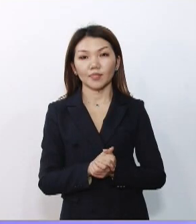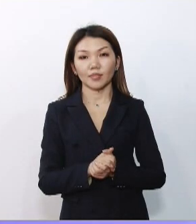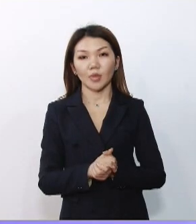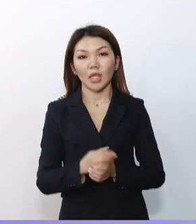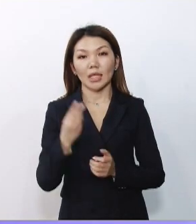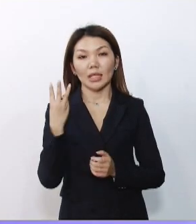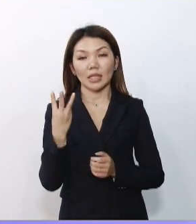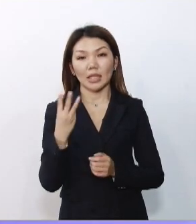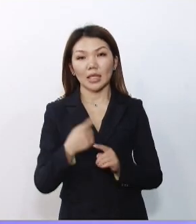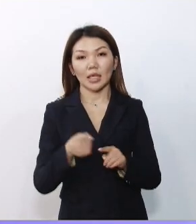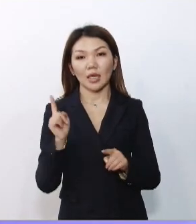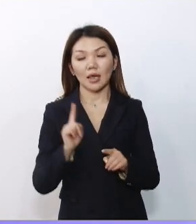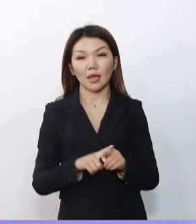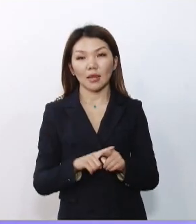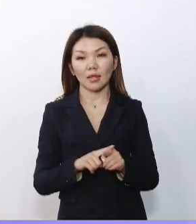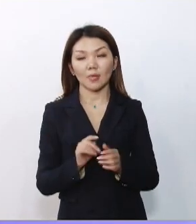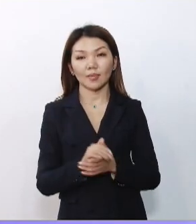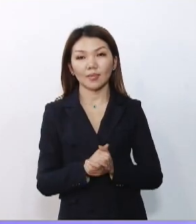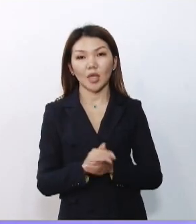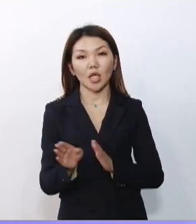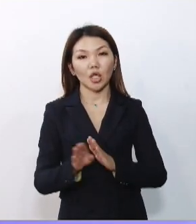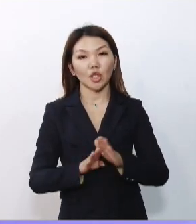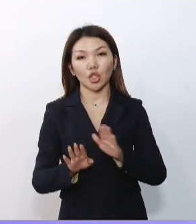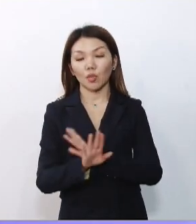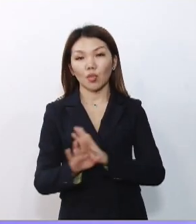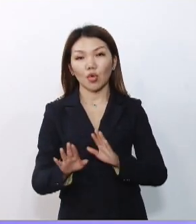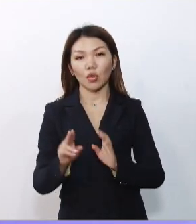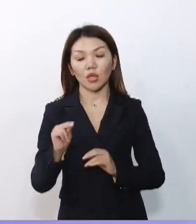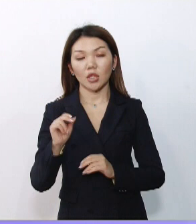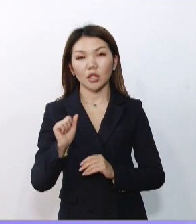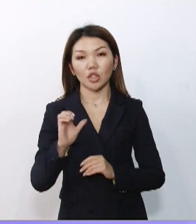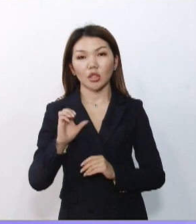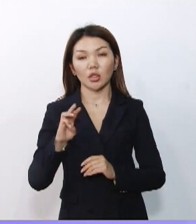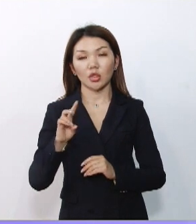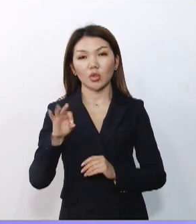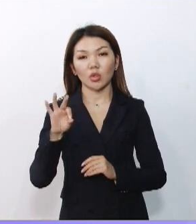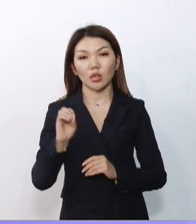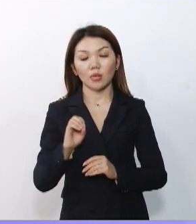3 – это значение неполного частного.